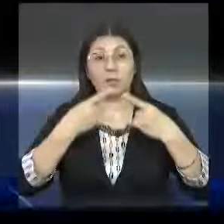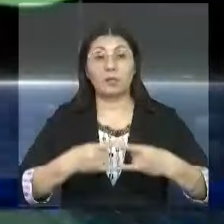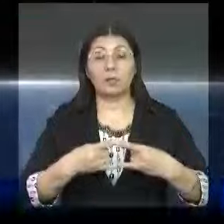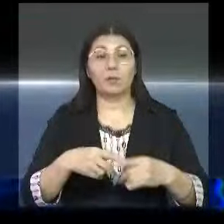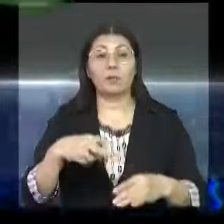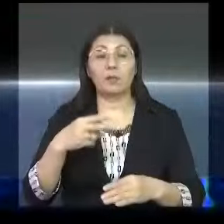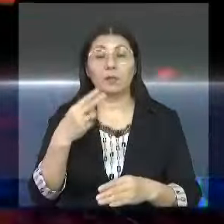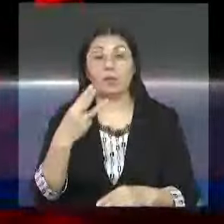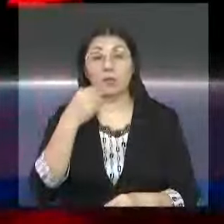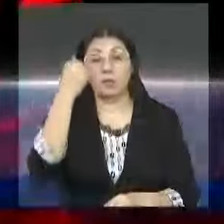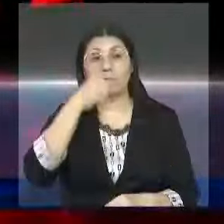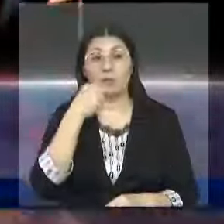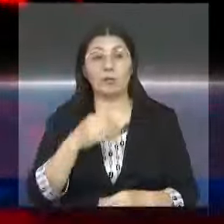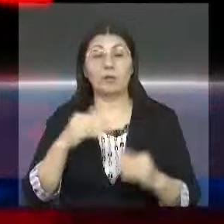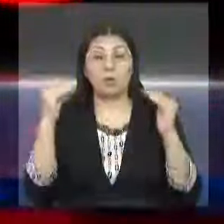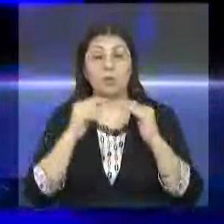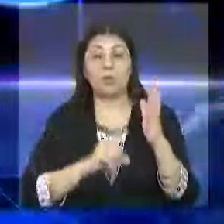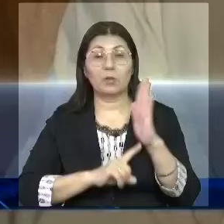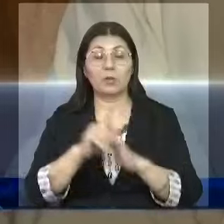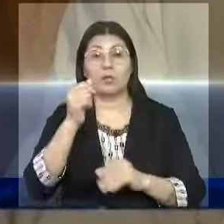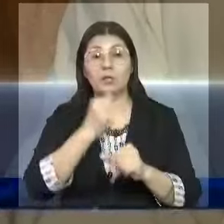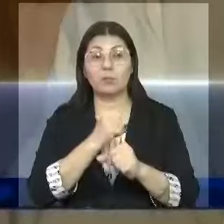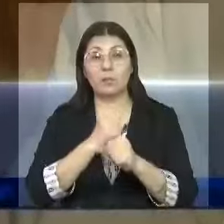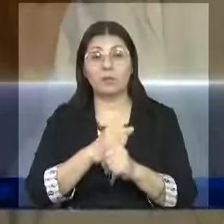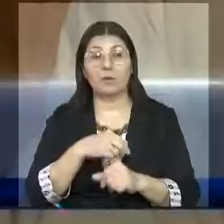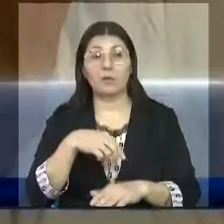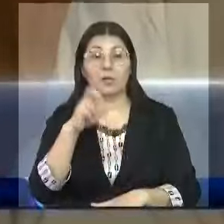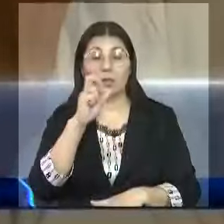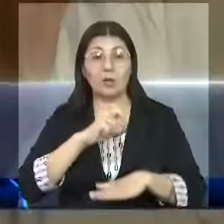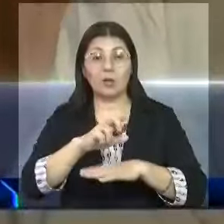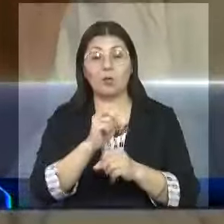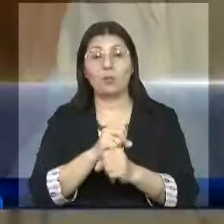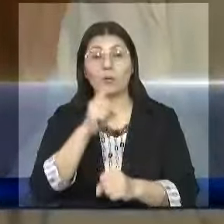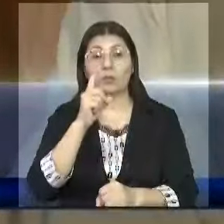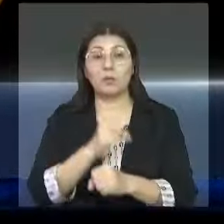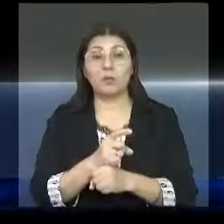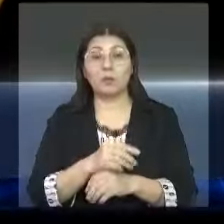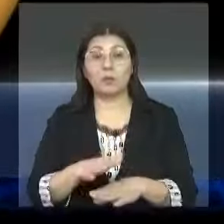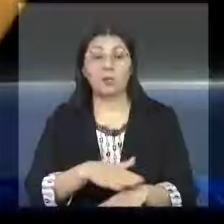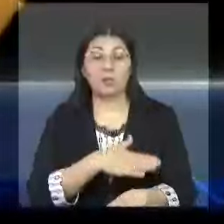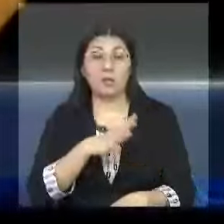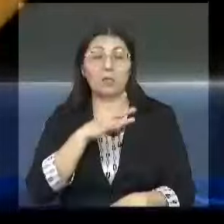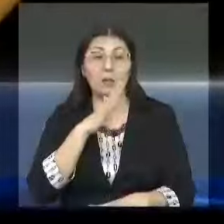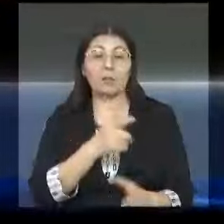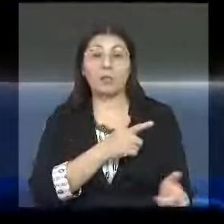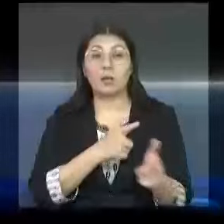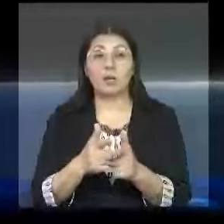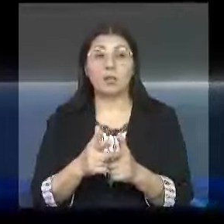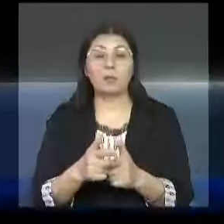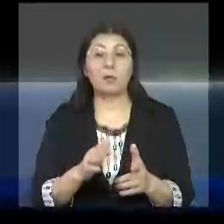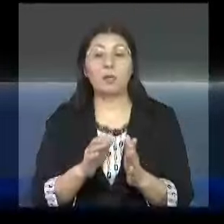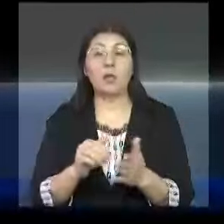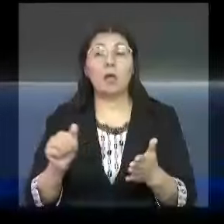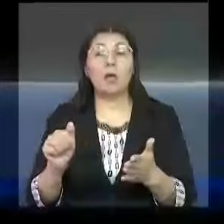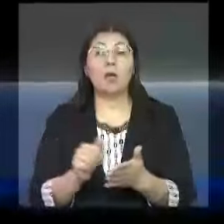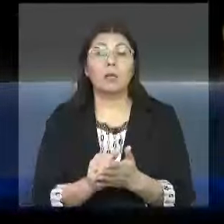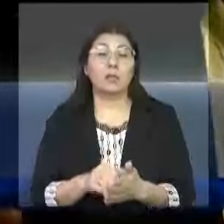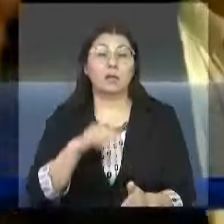201 коллеж начал работать по государственному заказу и на протяжении всех этих лет готовит дипломированных